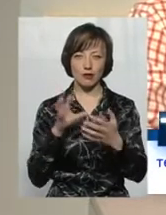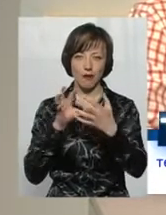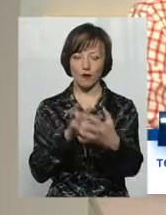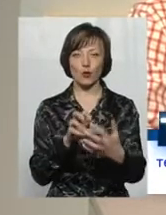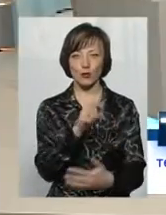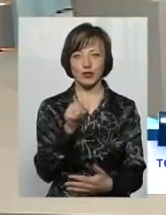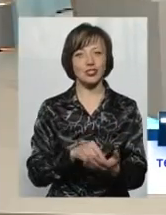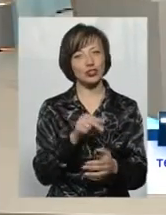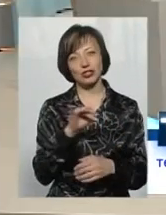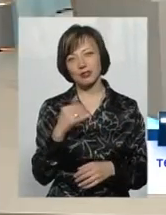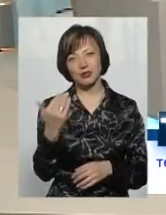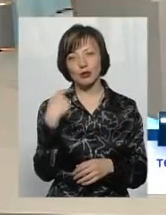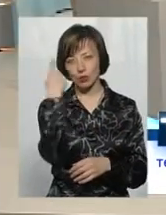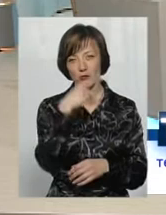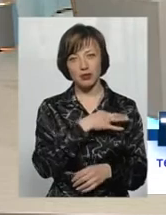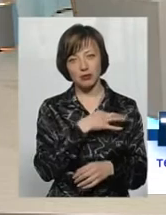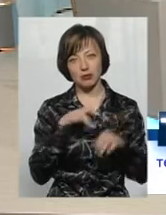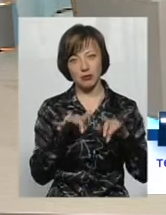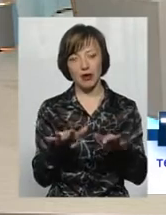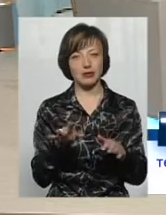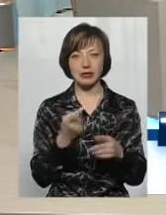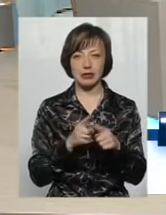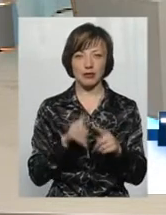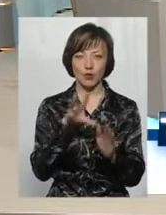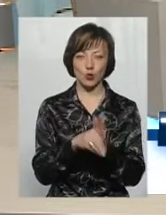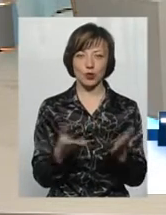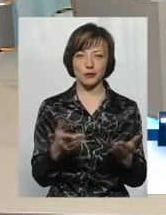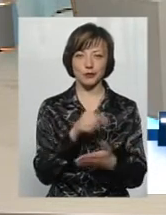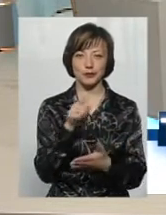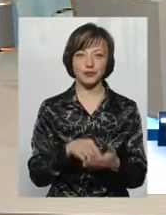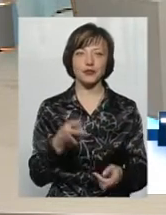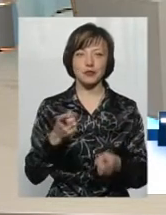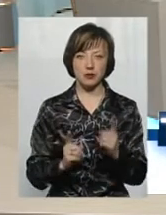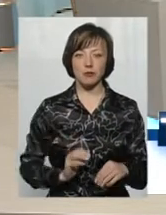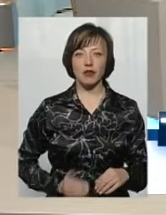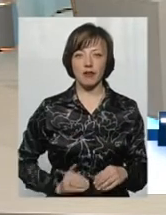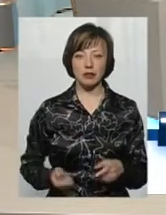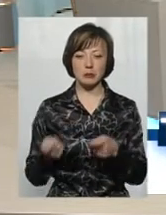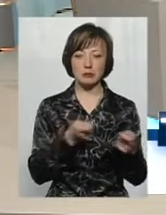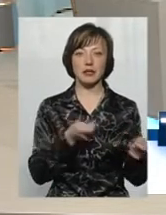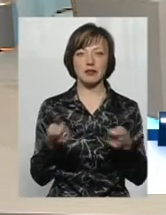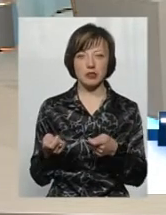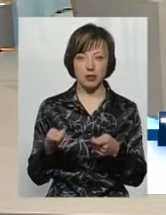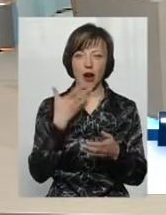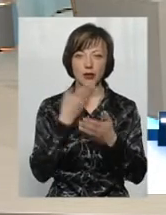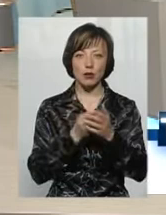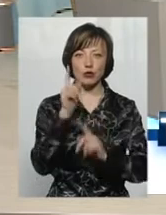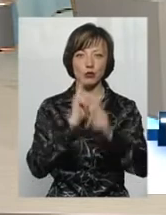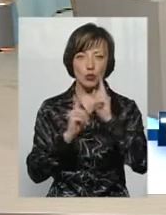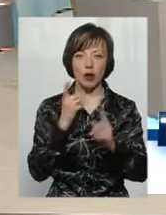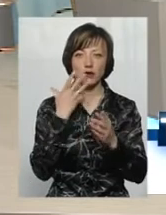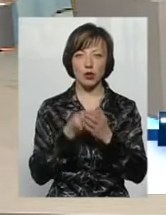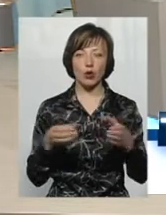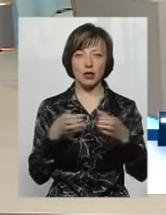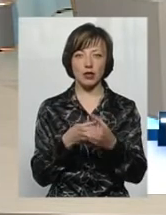ні? Чи це їхня справа і ви в це не втручаєтесь? Звичайно, приватні перевізники на своїх зборах, своїх